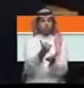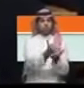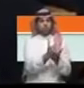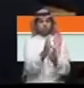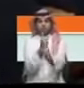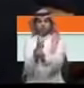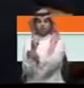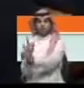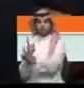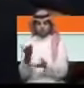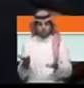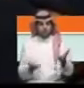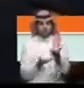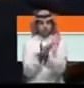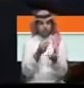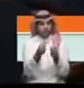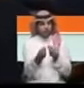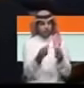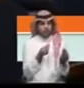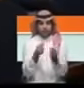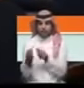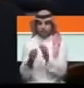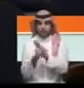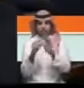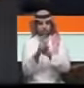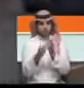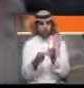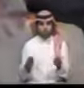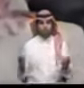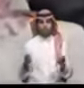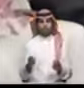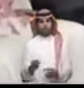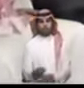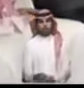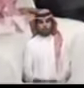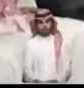القمر، حيث تم مناقشة الموضوعات ذات الاهتمام المشترك.